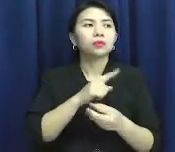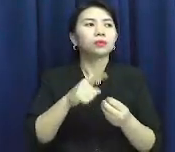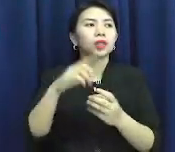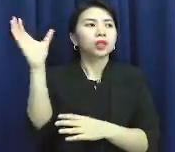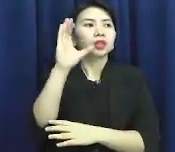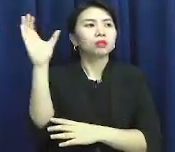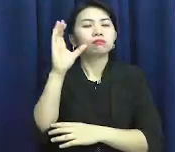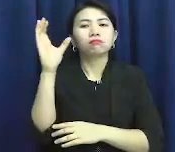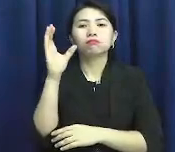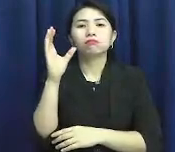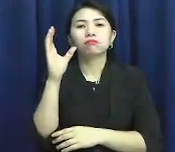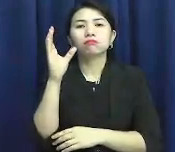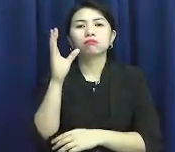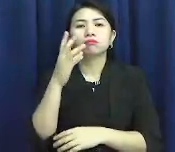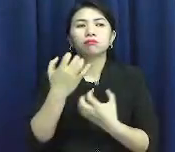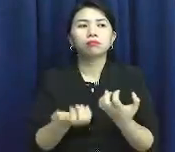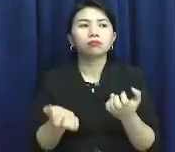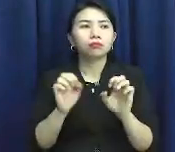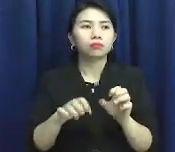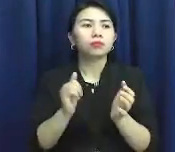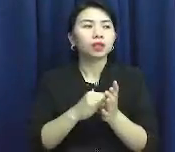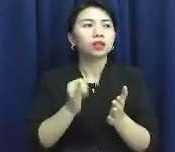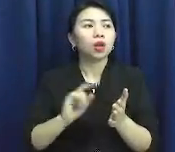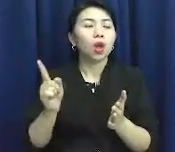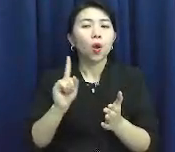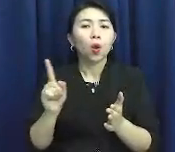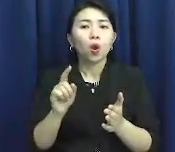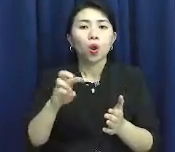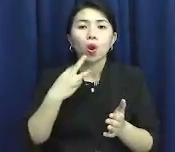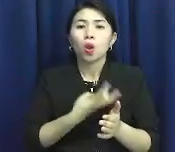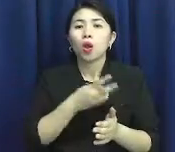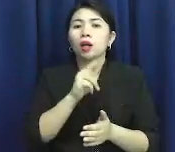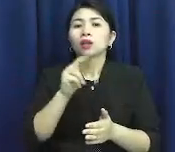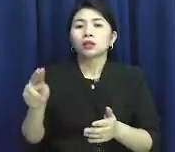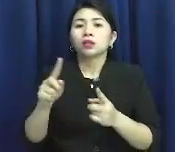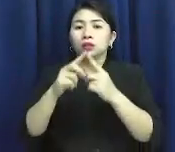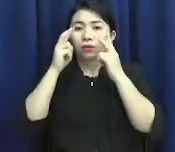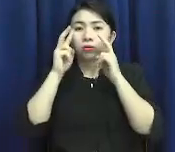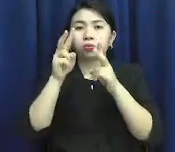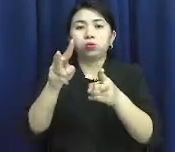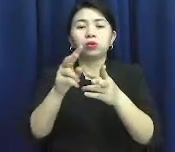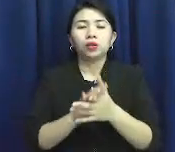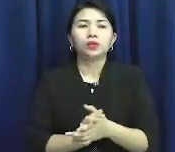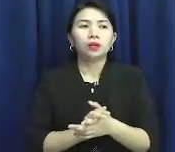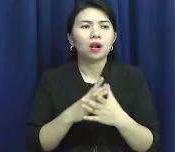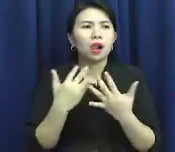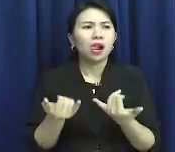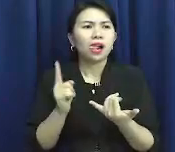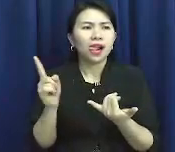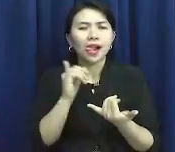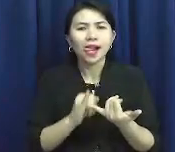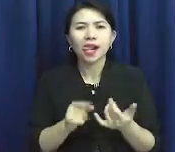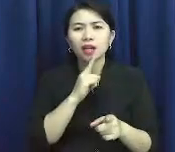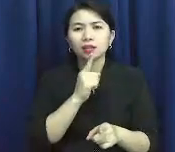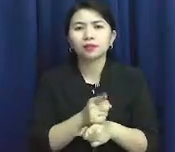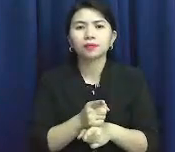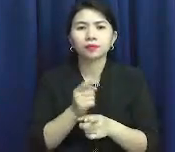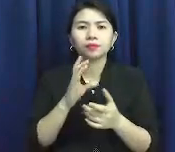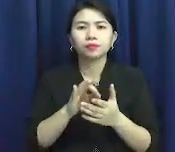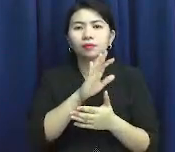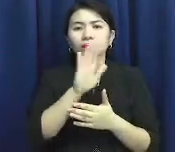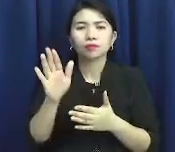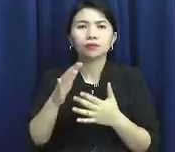season. Yan ang dapat nating makita. What's your spiritual reality? Ano ang katotohanan ng iyong